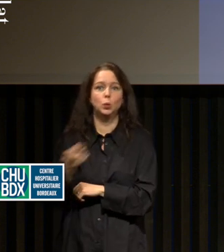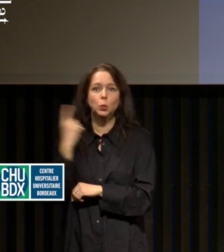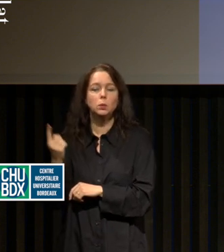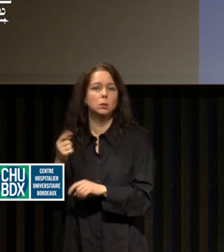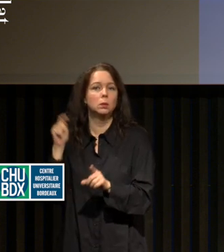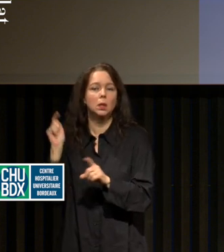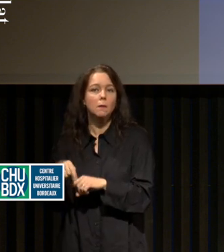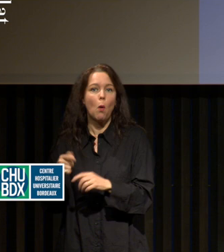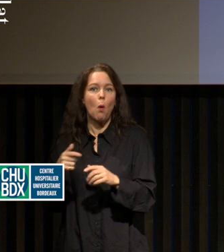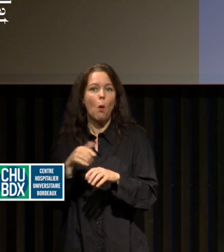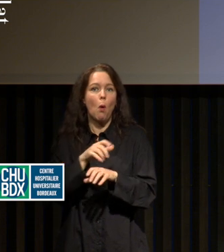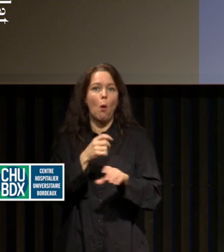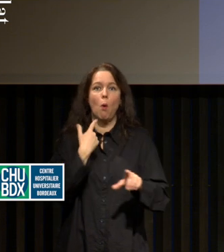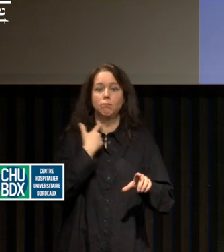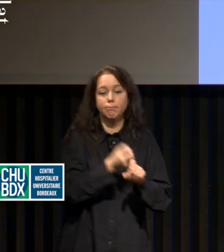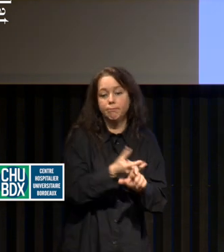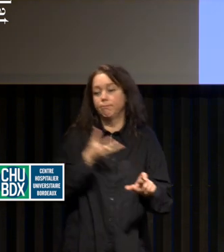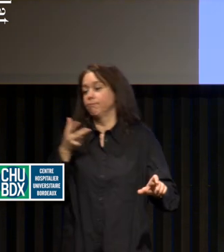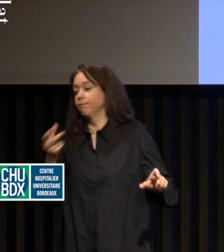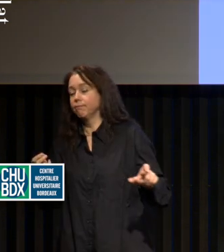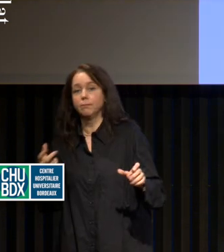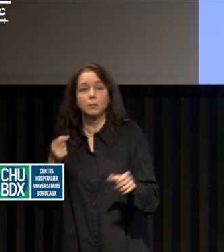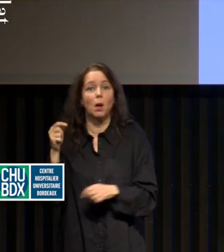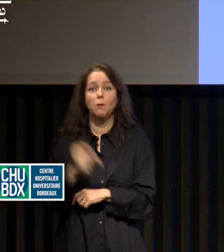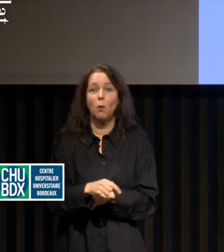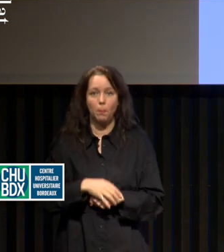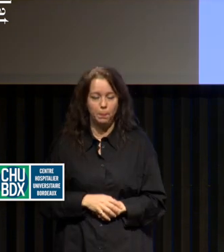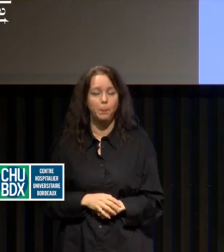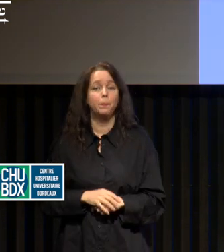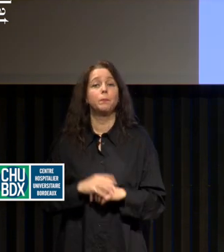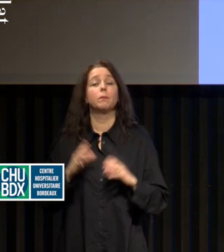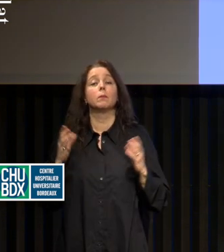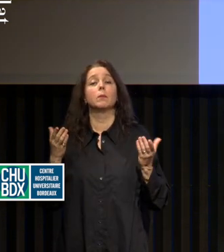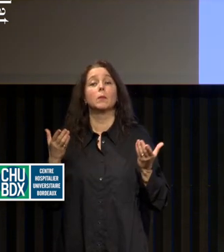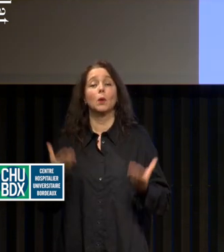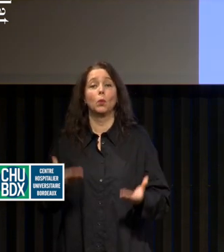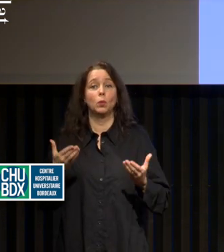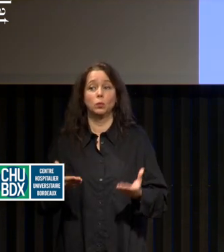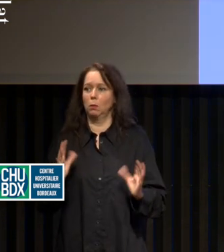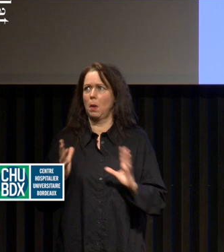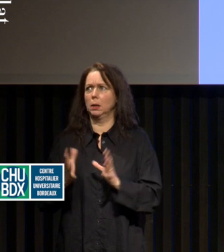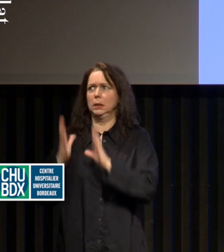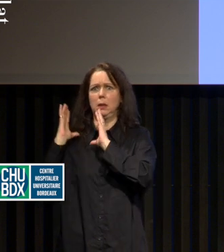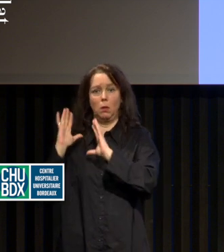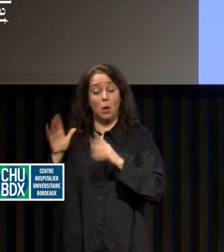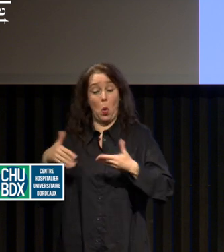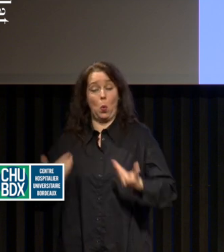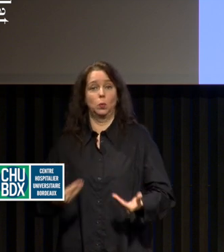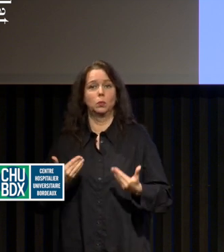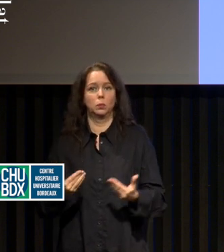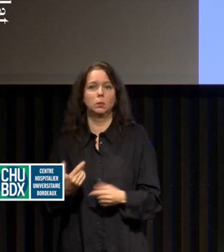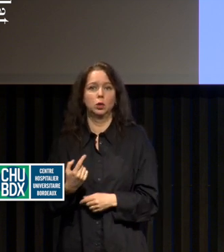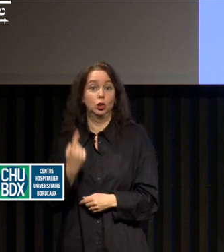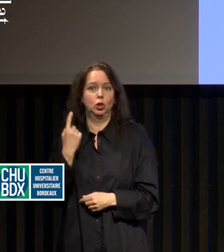l'infusion de sel, donc la transplantation de microbiote fécal. Et aujourd'hui, c'est un papier qui a maintenant pratiquement 10 ans, aujourd'hui, cela demeure la